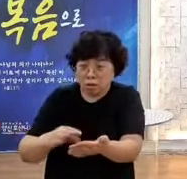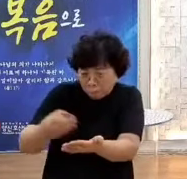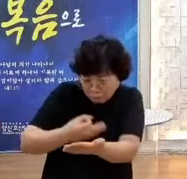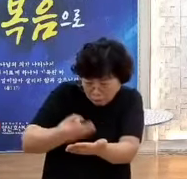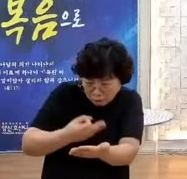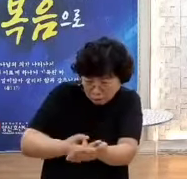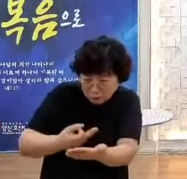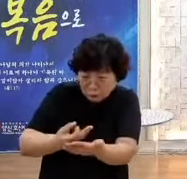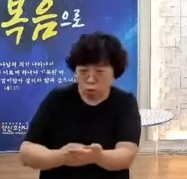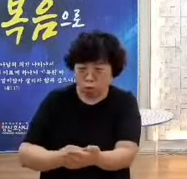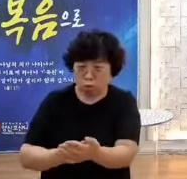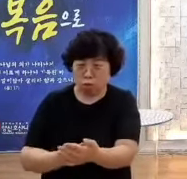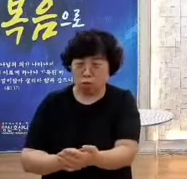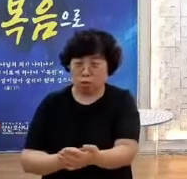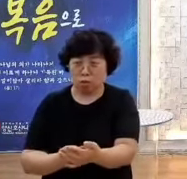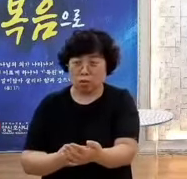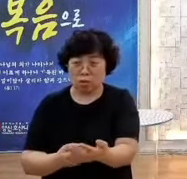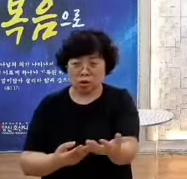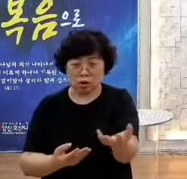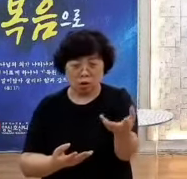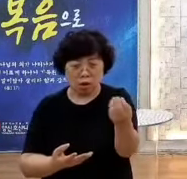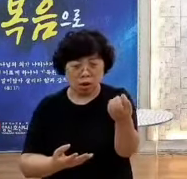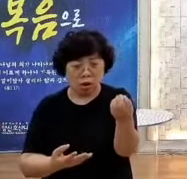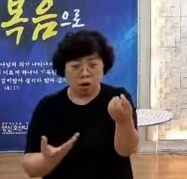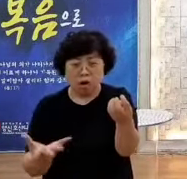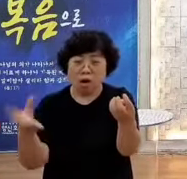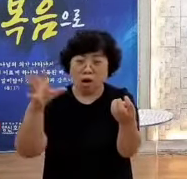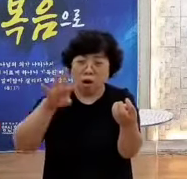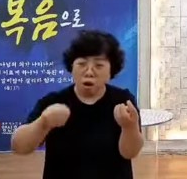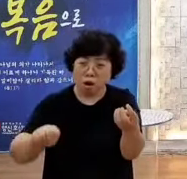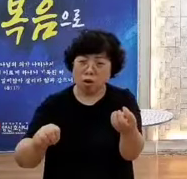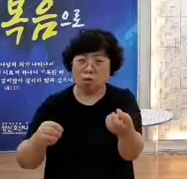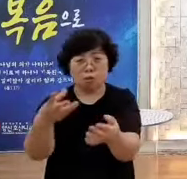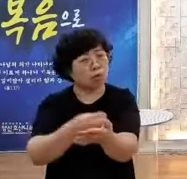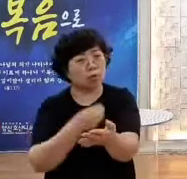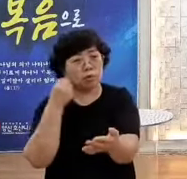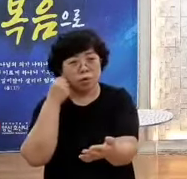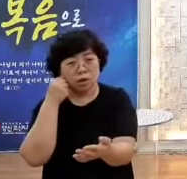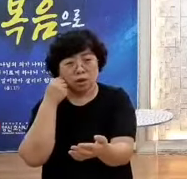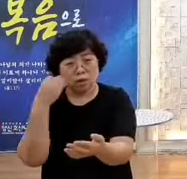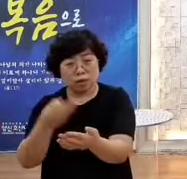평생 번다고 수십억을 갚을 수 있겠냐고. 안 되죠.